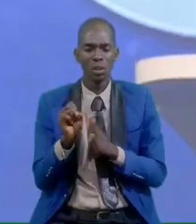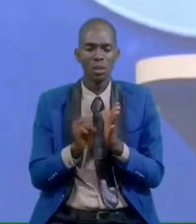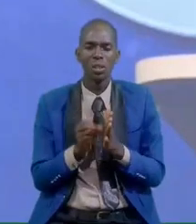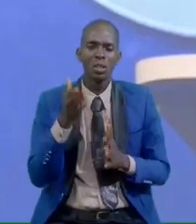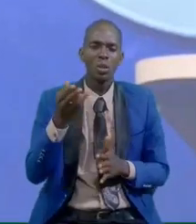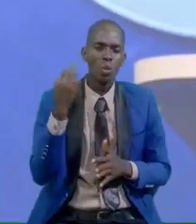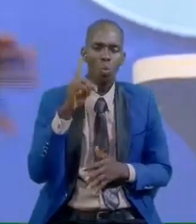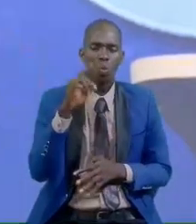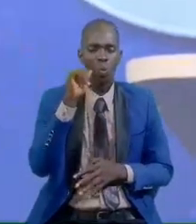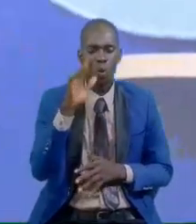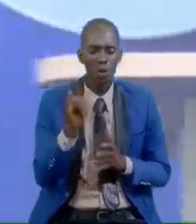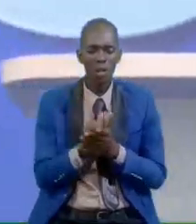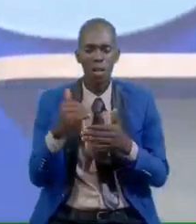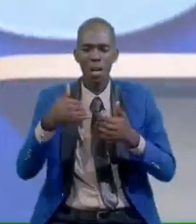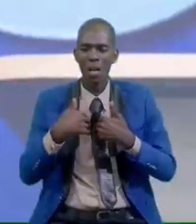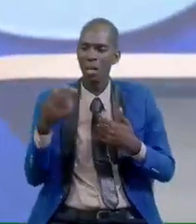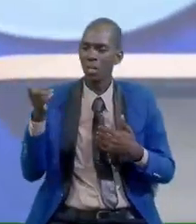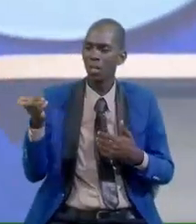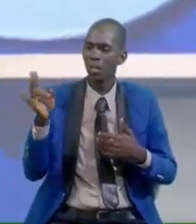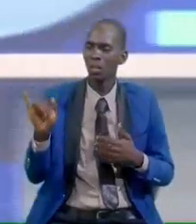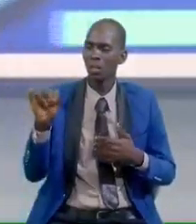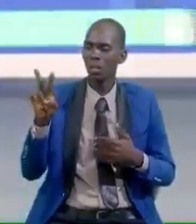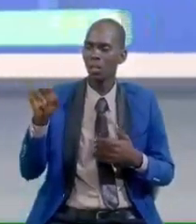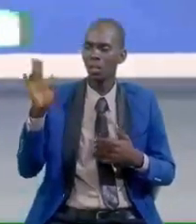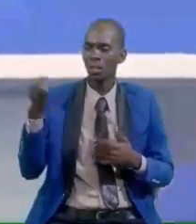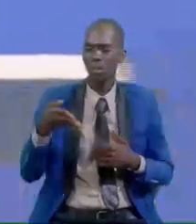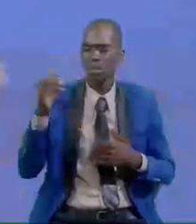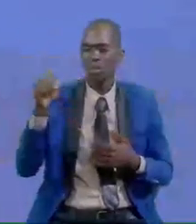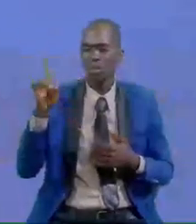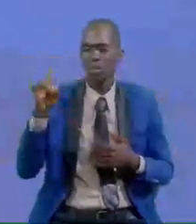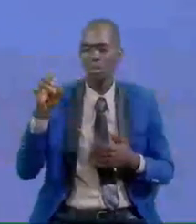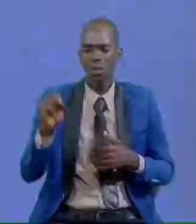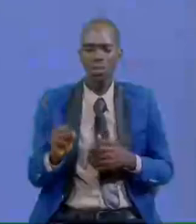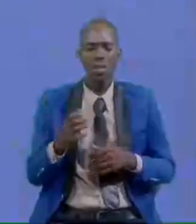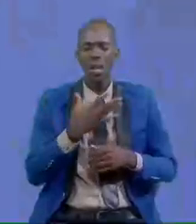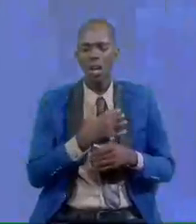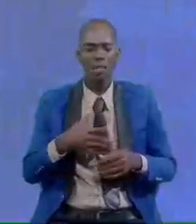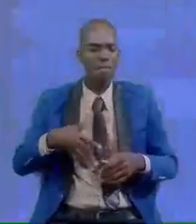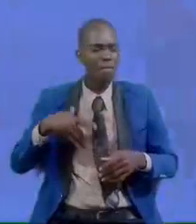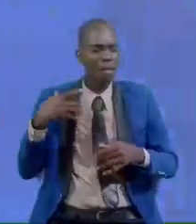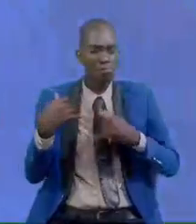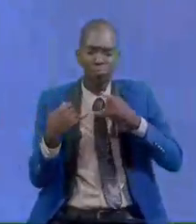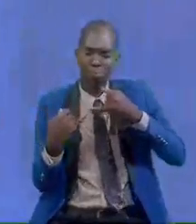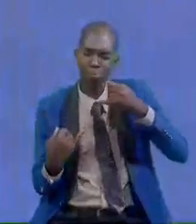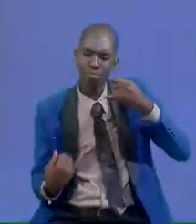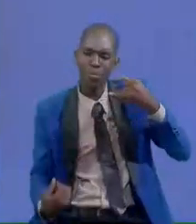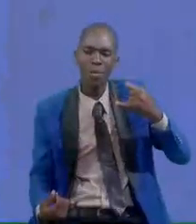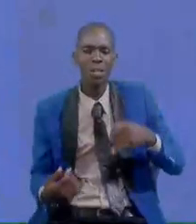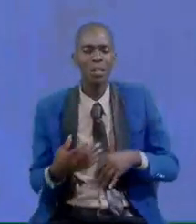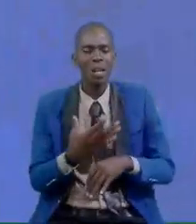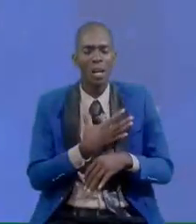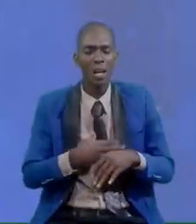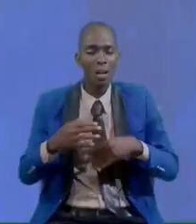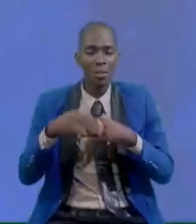Elle était comme un squelette. Elle était là. Et nous avons prié. Après la prière, tout le monde a